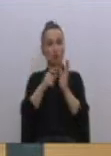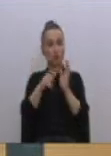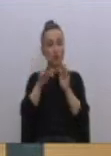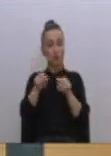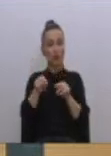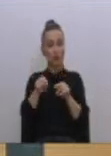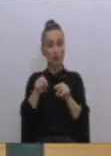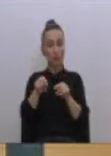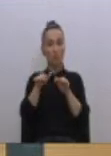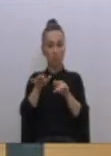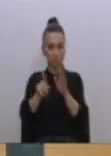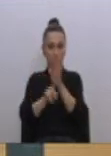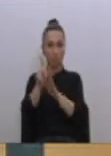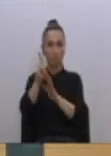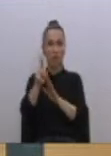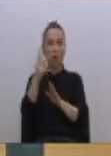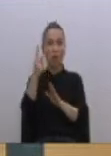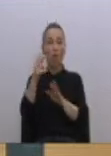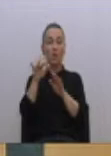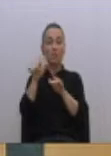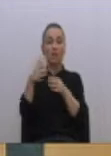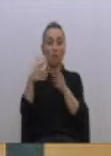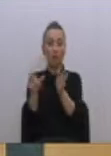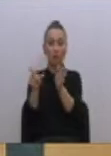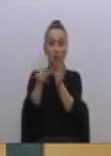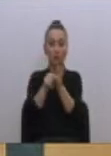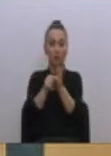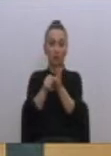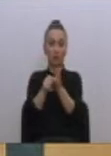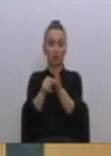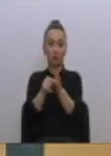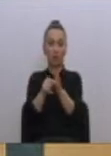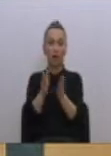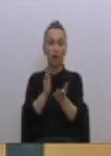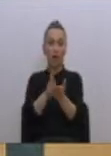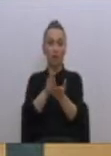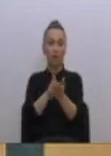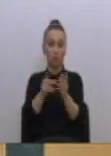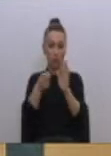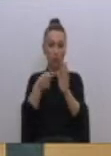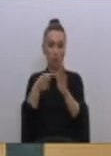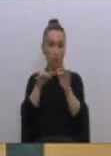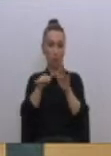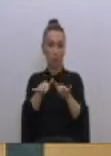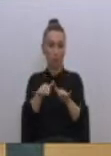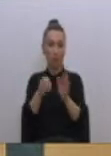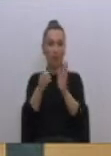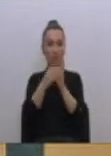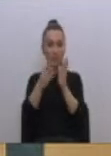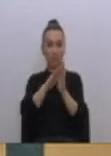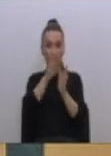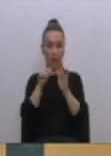საქმეზე აღძრა საქმე, ხოლო 2 საქმე დაერთო უკვე არსებულ გამოძიებას. ამ 19-ვე